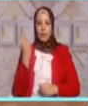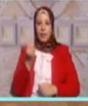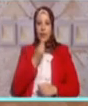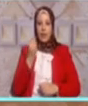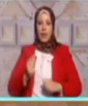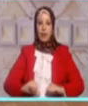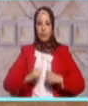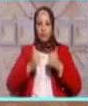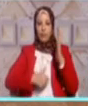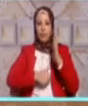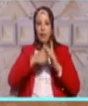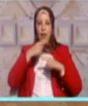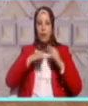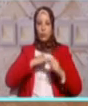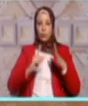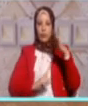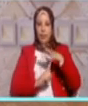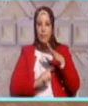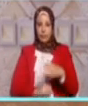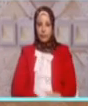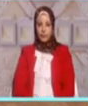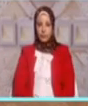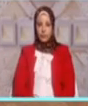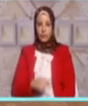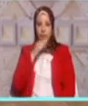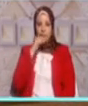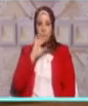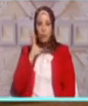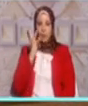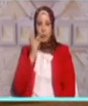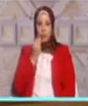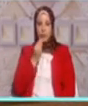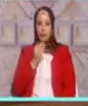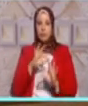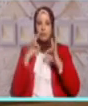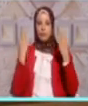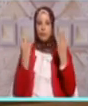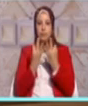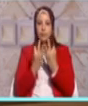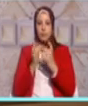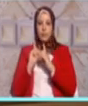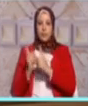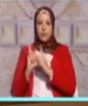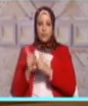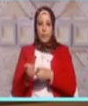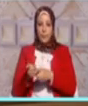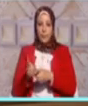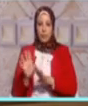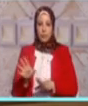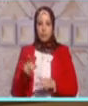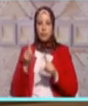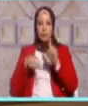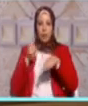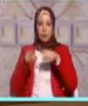الحياة الجامعية. كمان الحقيقة وجه كلمة لأولياء الأمور إن هم يسيبوا لأولادهم إن هم